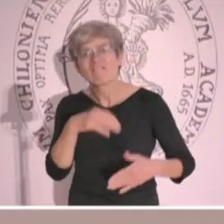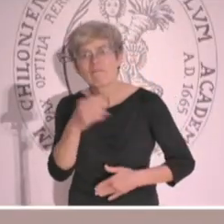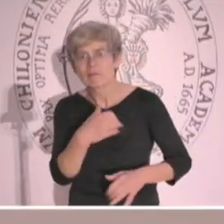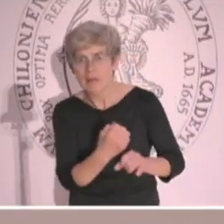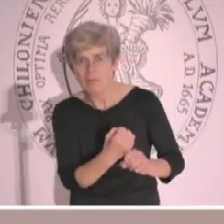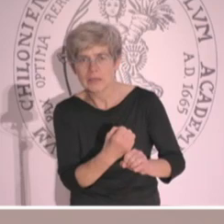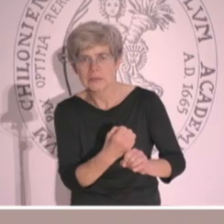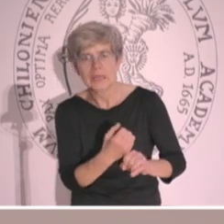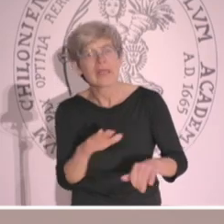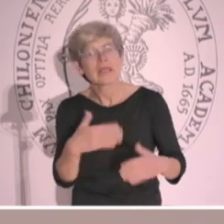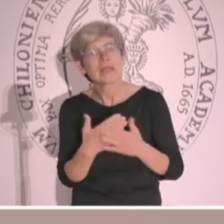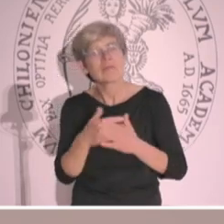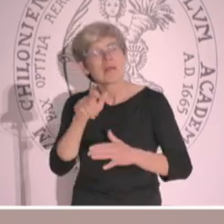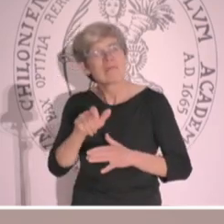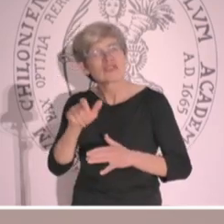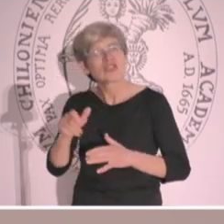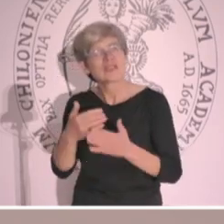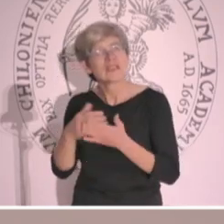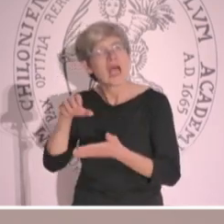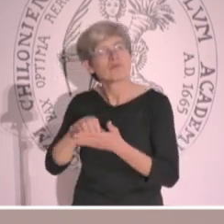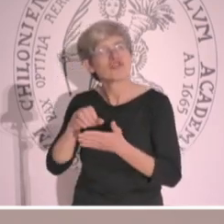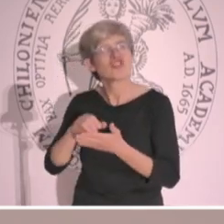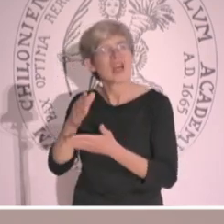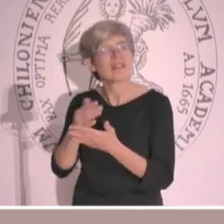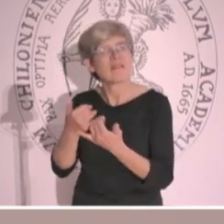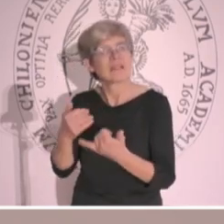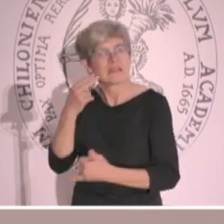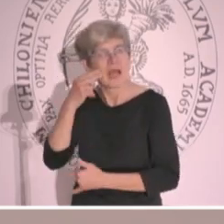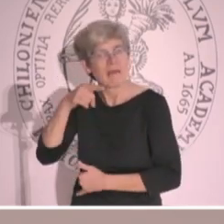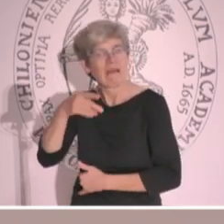oder an anderer Stelle sind. Und das vielfältige,